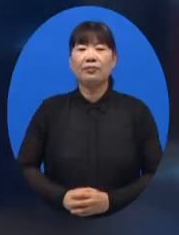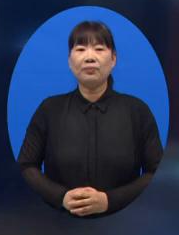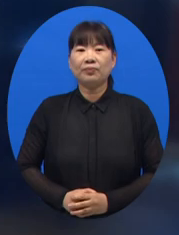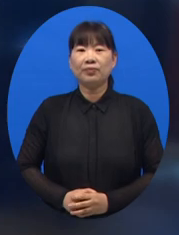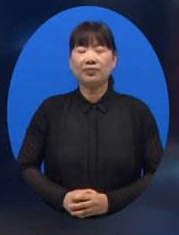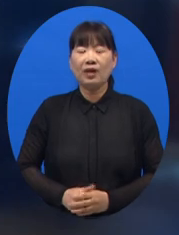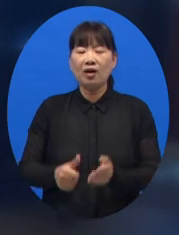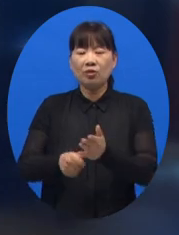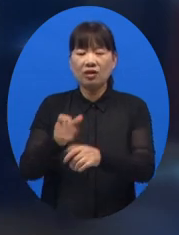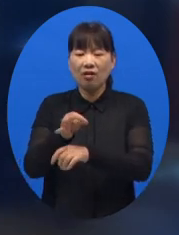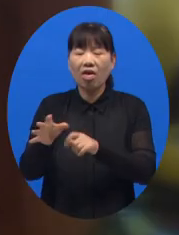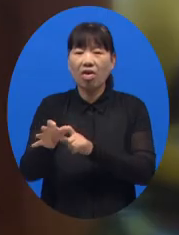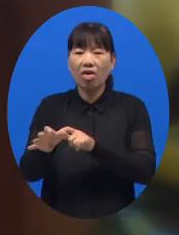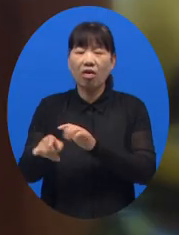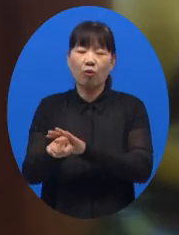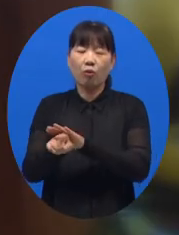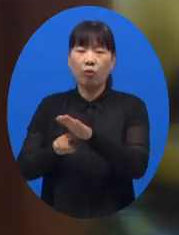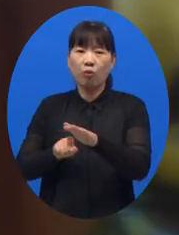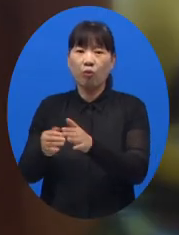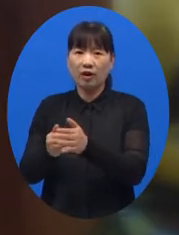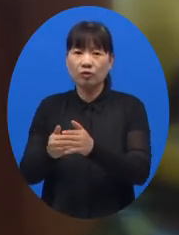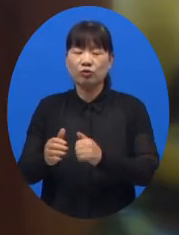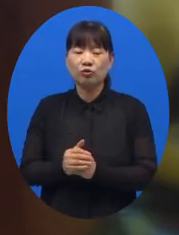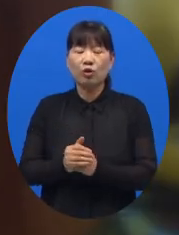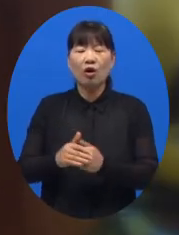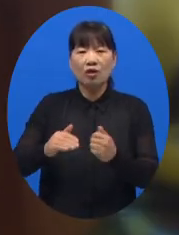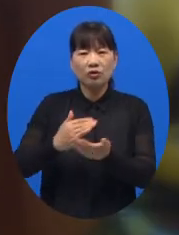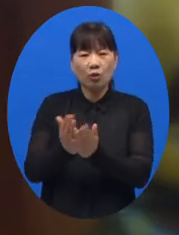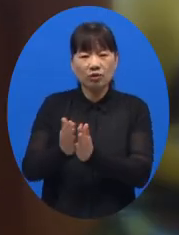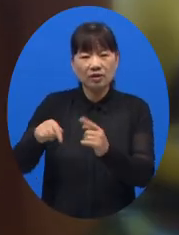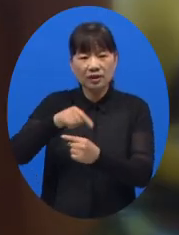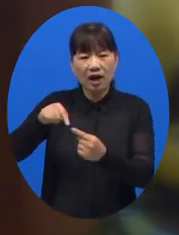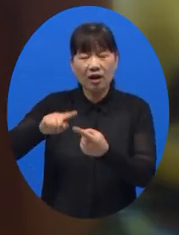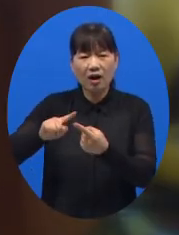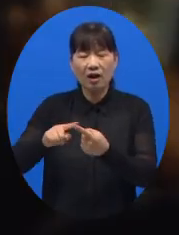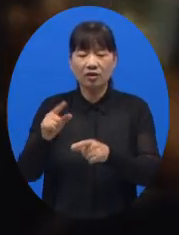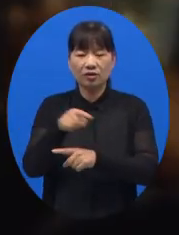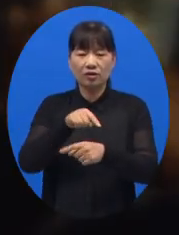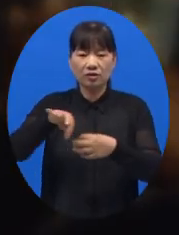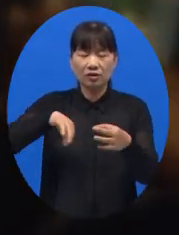심리 위축과 원부자재 상승 등으로 경영 환경 부담이 높아지고 있는 상황 속에서